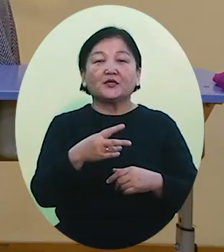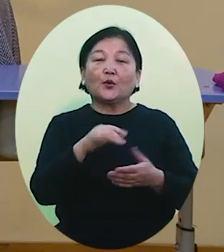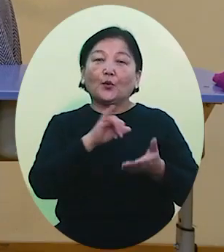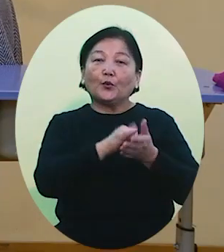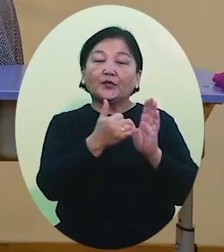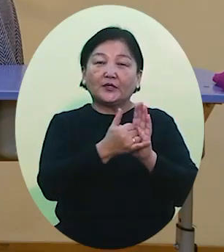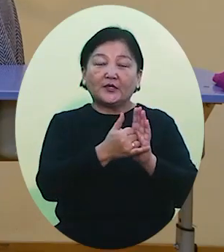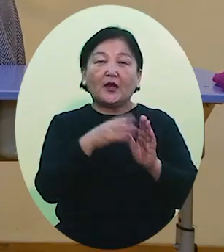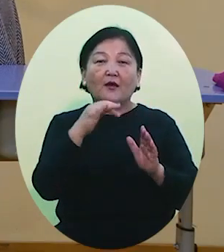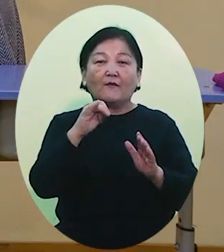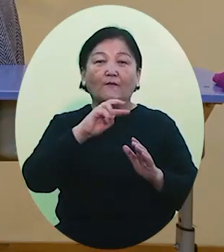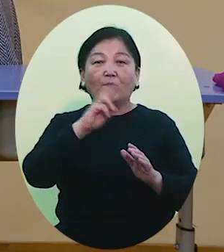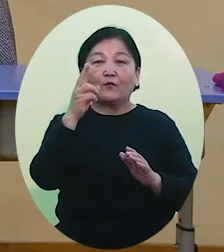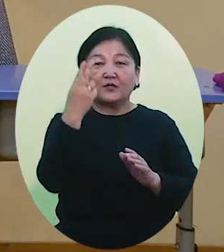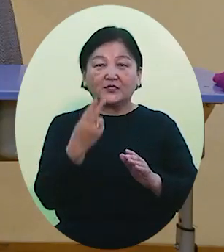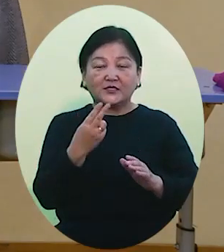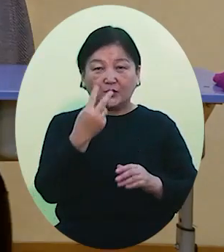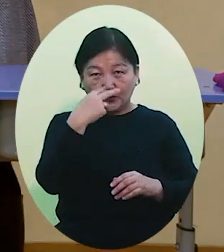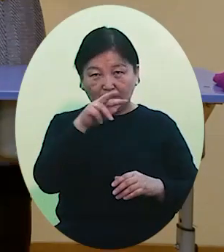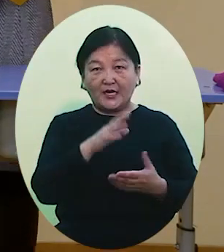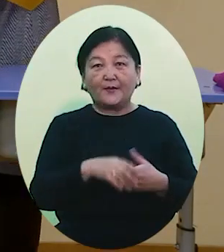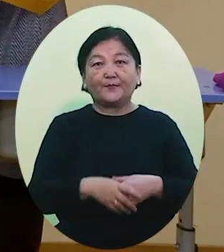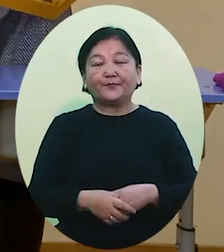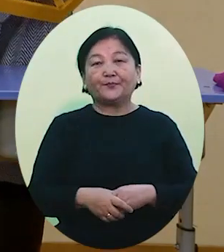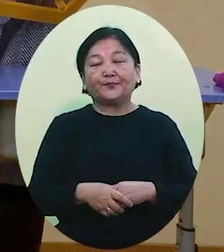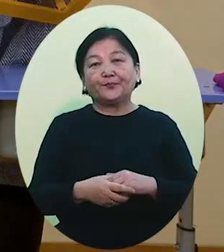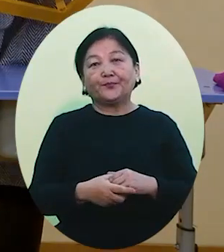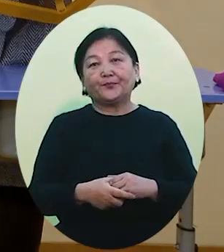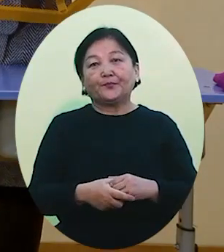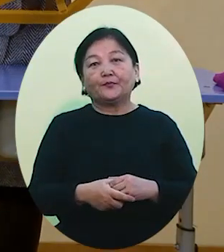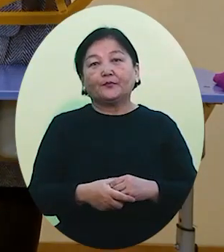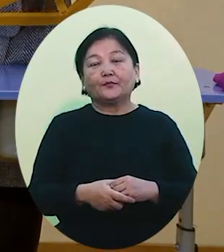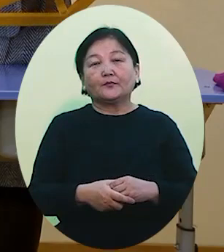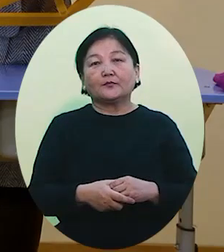x дээр нэмэх нь 4 гэсэн функцийн графикийг энд байгуулж өгье.